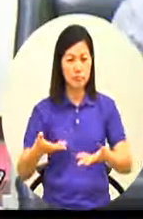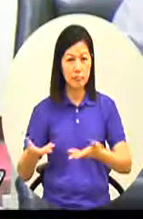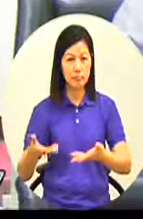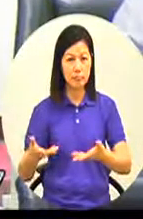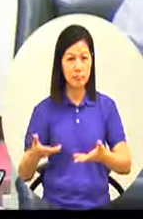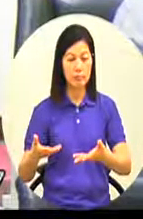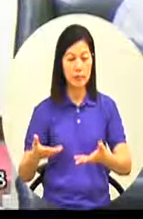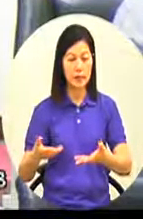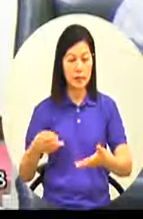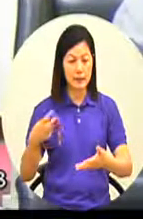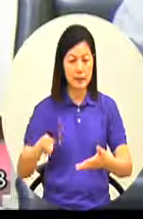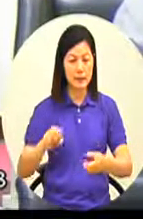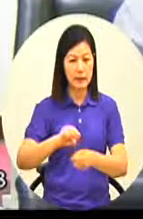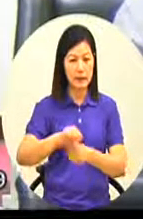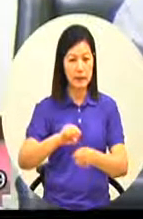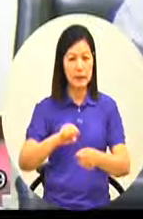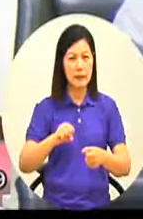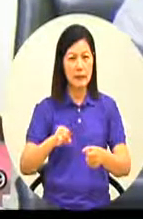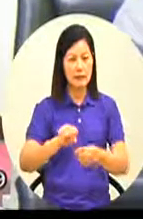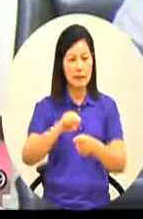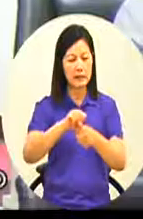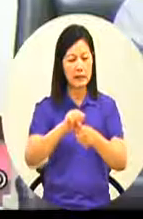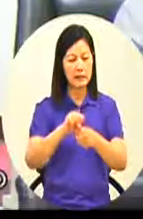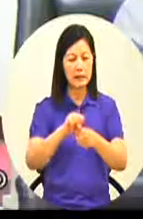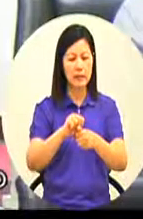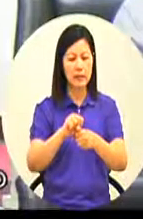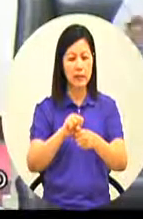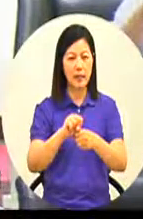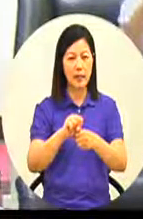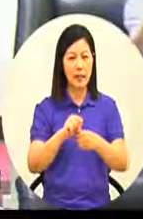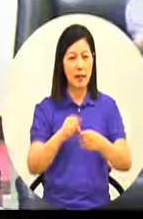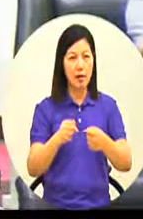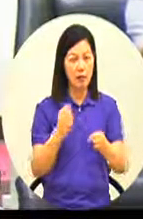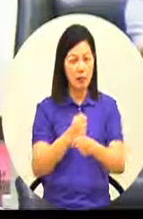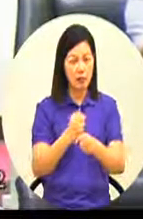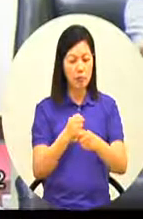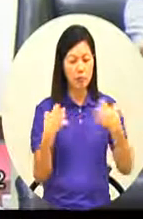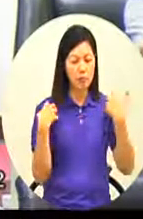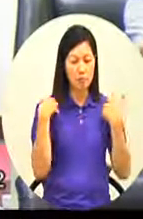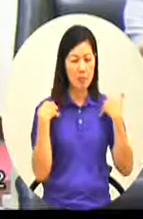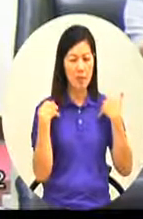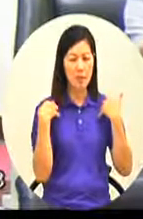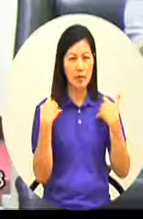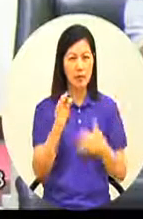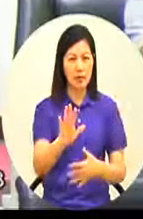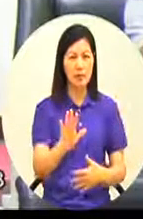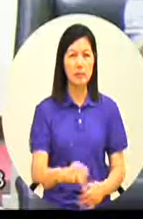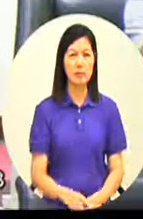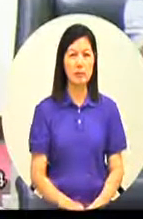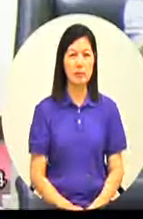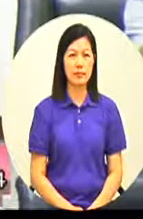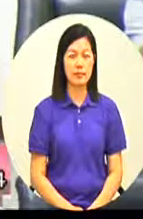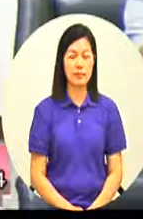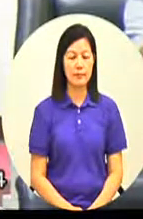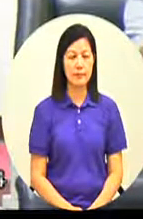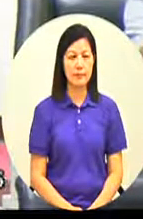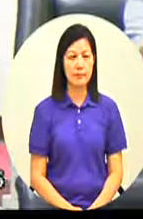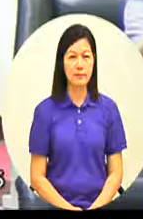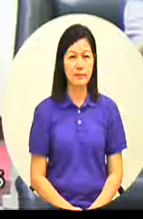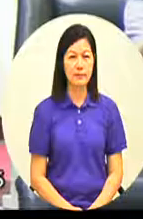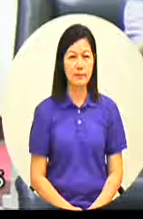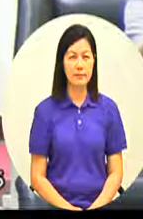加强咱的业务上，包括加强咱足济无必要的工作来产生有够济。哦，第一点，